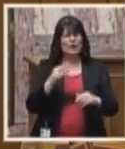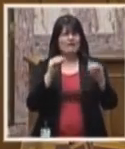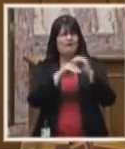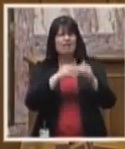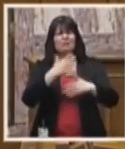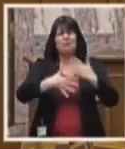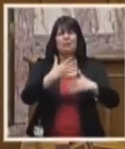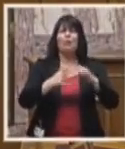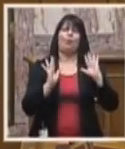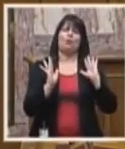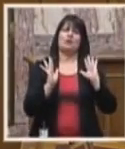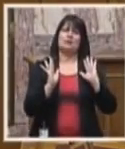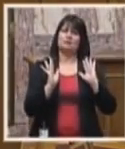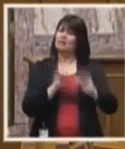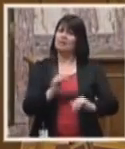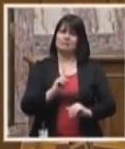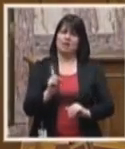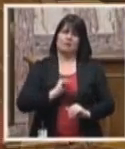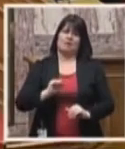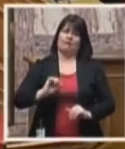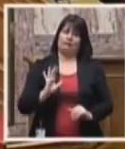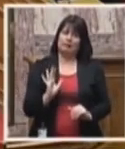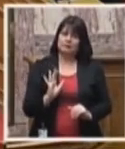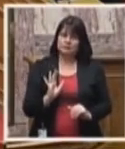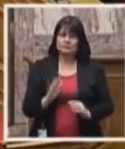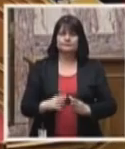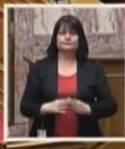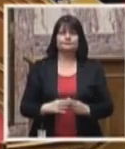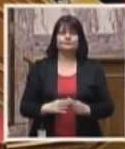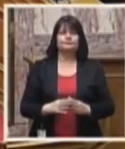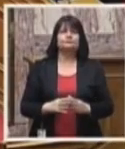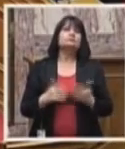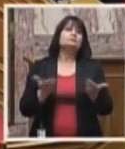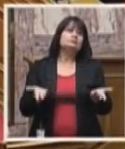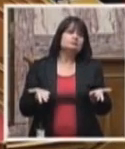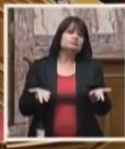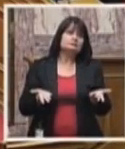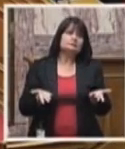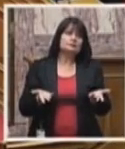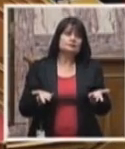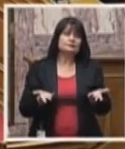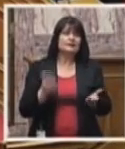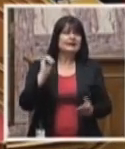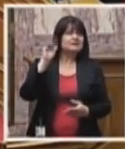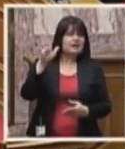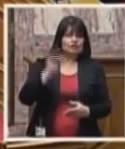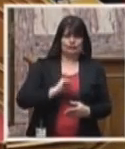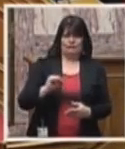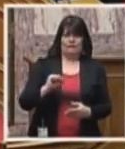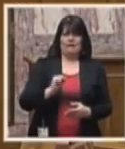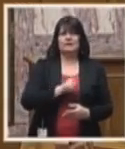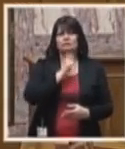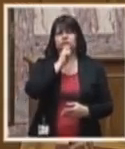φοβάται ο Έλληνας καταθέτης. Αλλιώς, πώς θα μπορέσει να μην φοβάται ένας ξένος να έρθει να